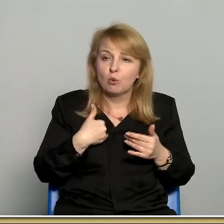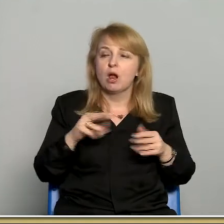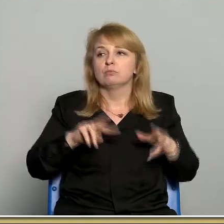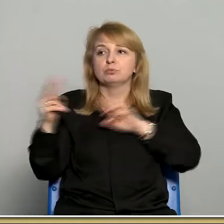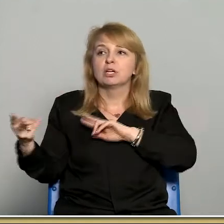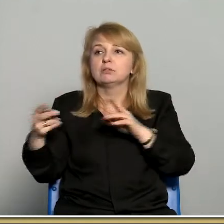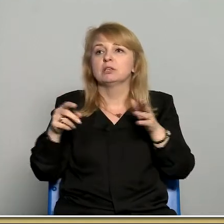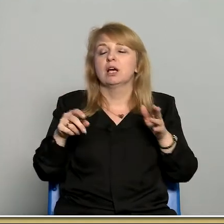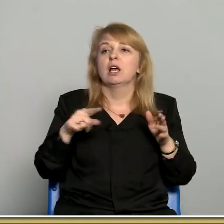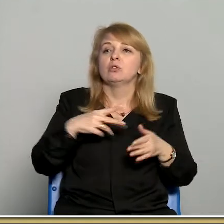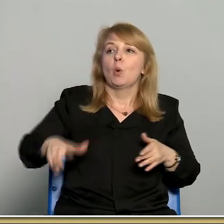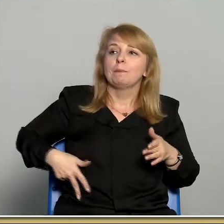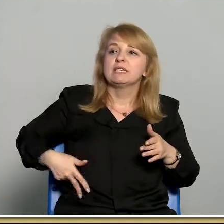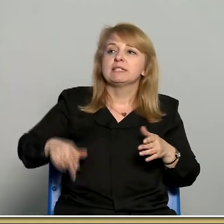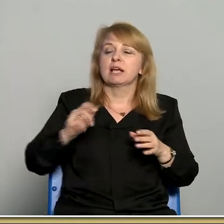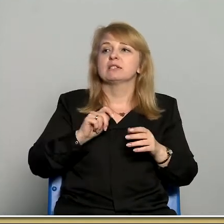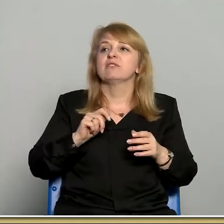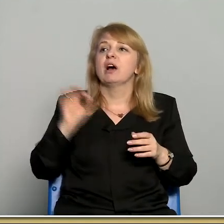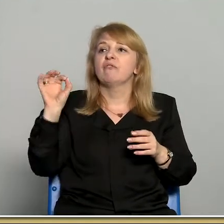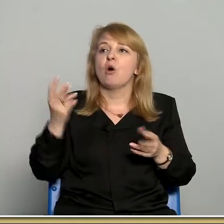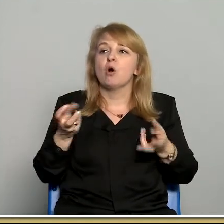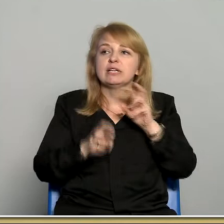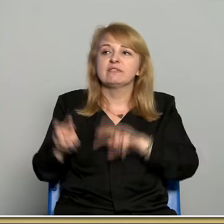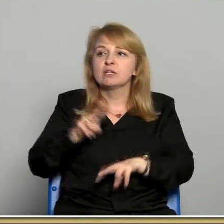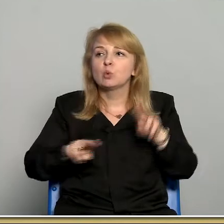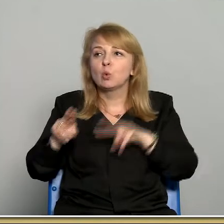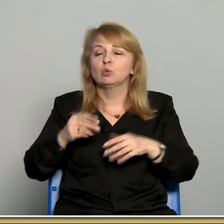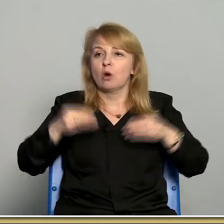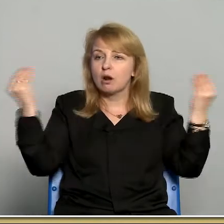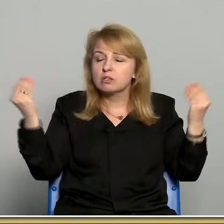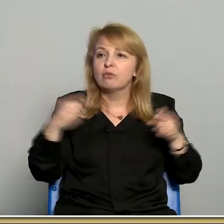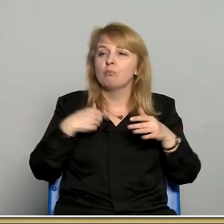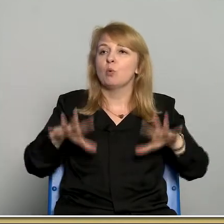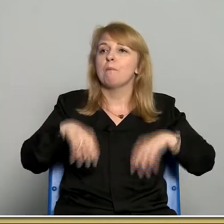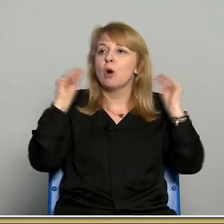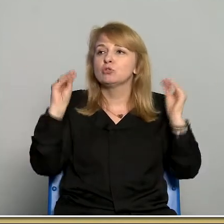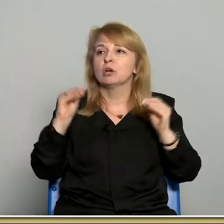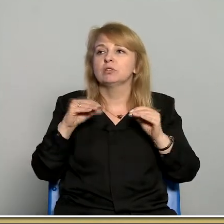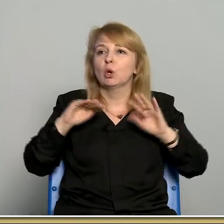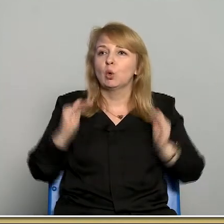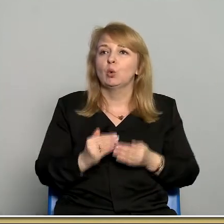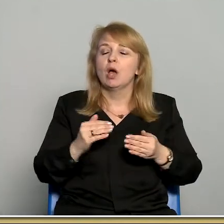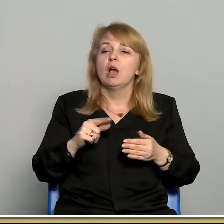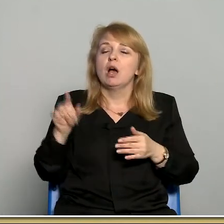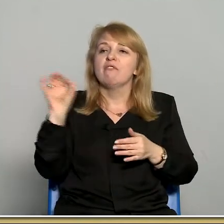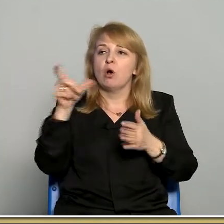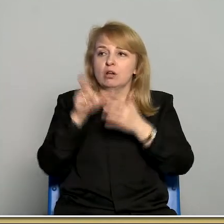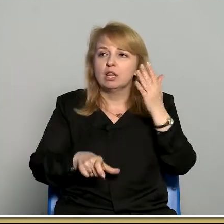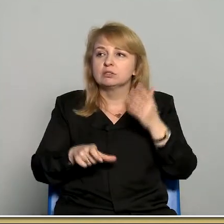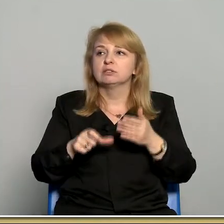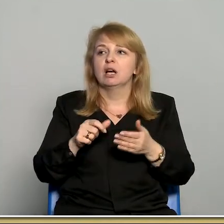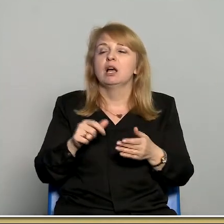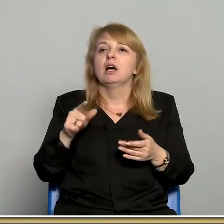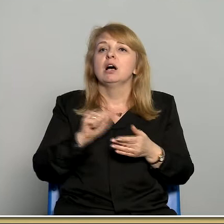do Ministerstwa Infrastruktury i Rozwoju. Macie Państwo dzisiaj taki początek, krótką broszurę na temat tego,